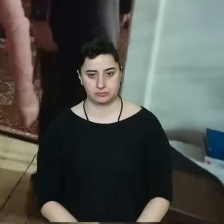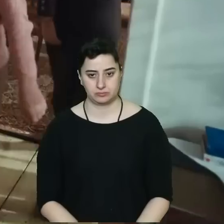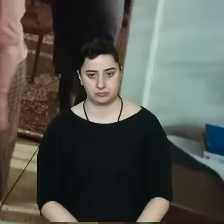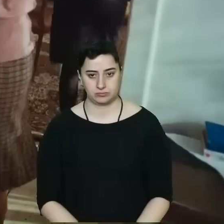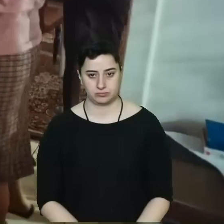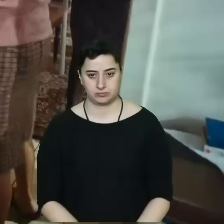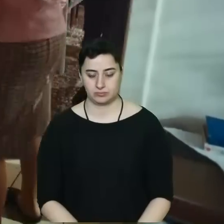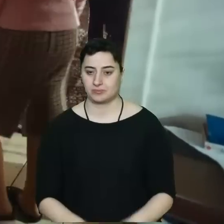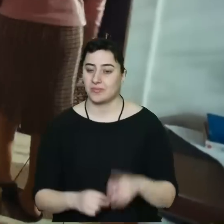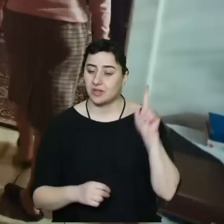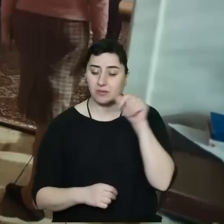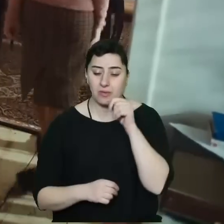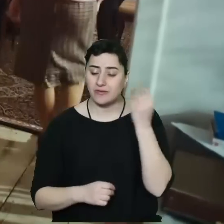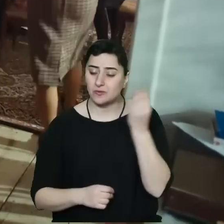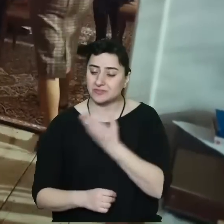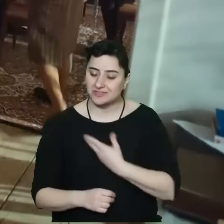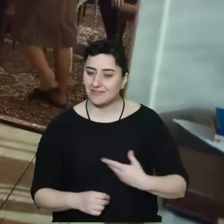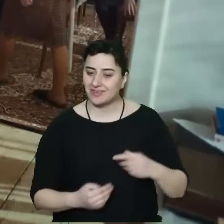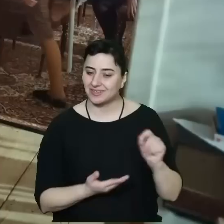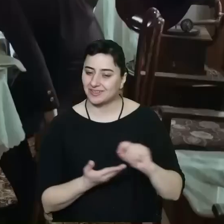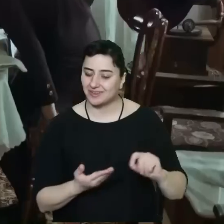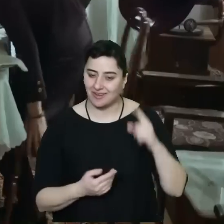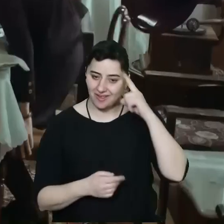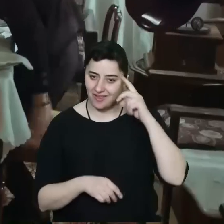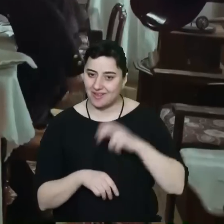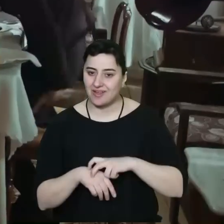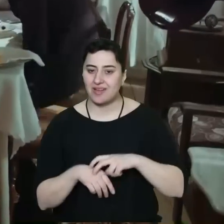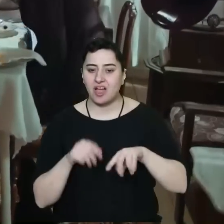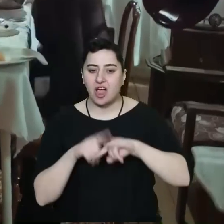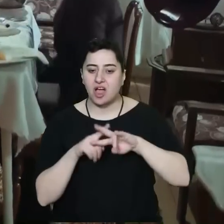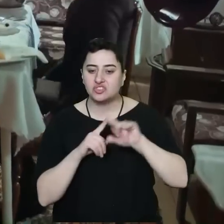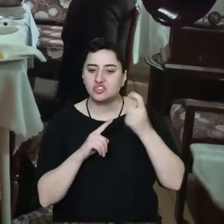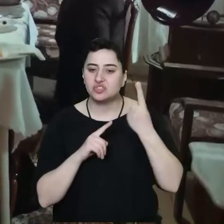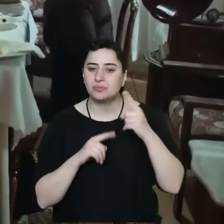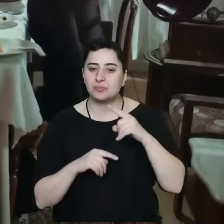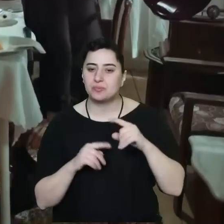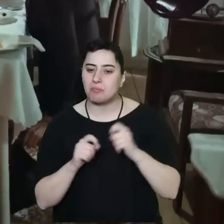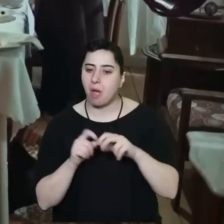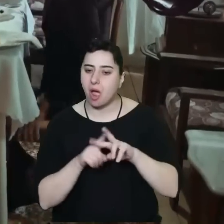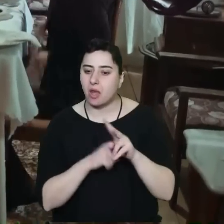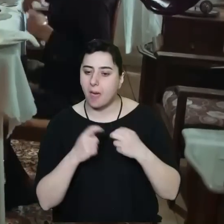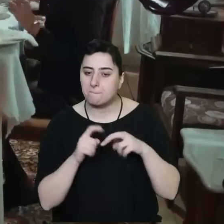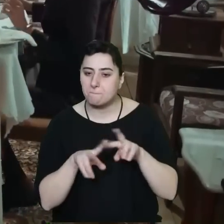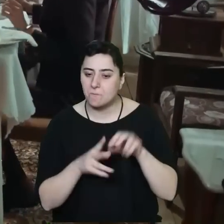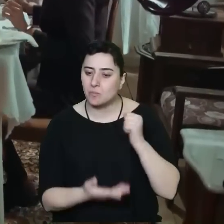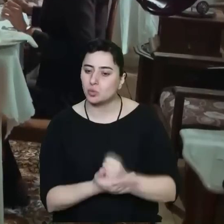Yazıcıoğlu kardeşler. Babam çok severdi. Hacı Bayram Veli Hazretleri'nin mührü var o satırlarda derdi.